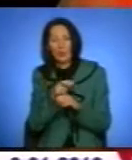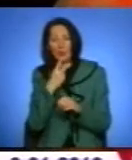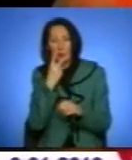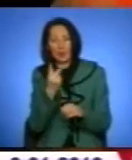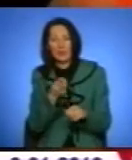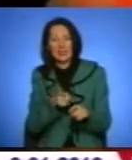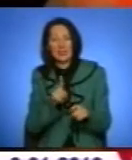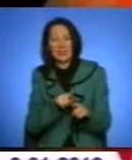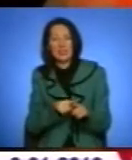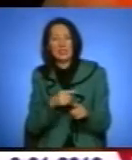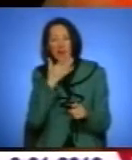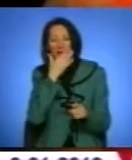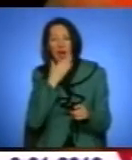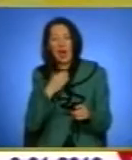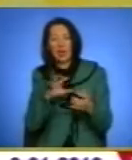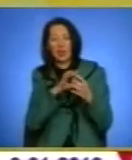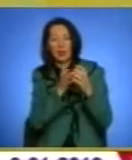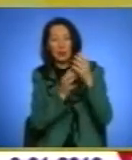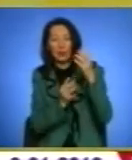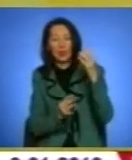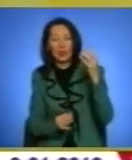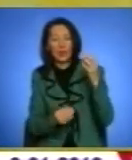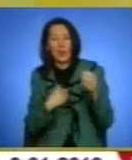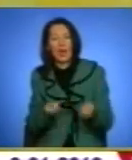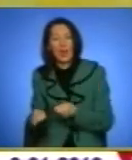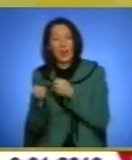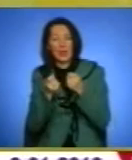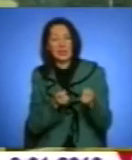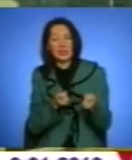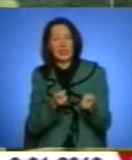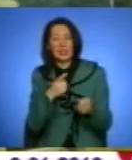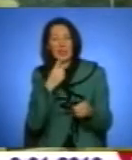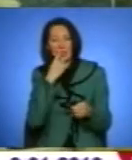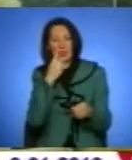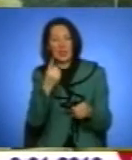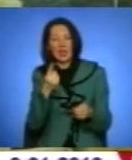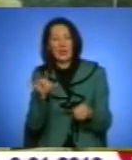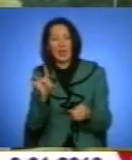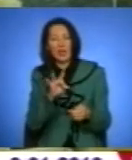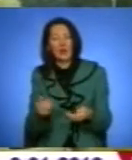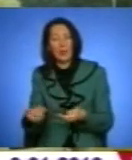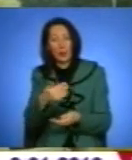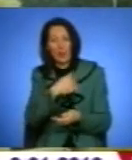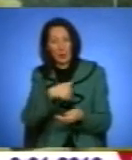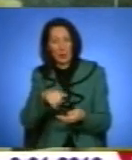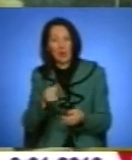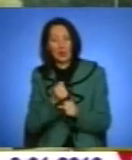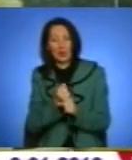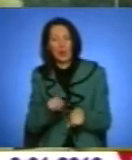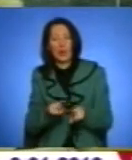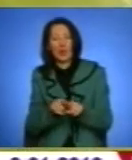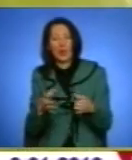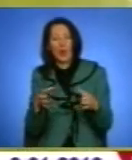грандіозно гарні утворення, ми перенесли з дальних районів, позбирали і зробили таку колекцію